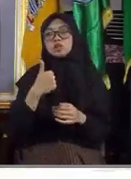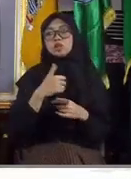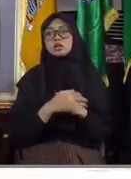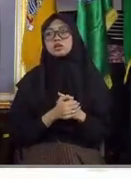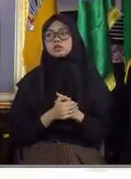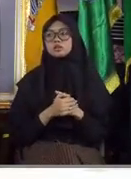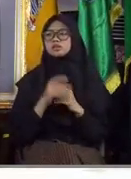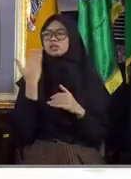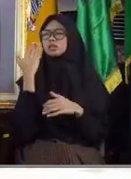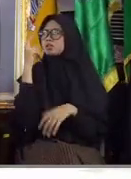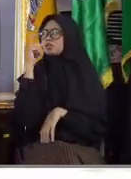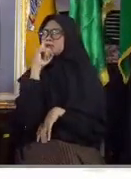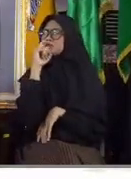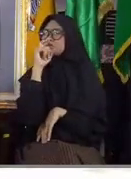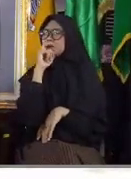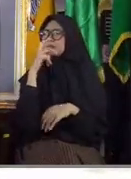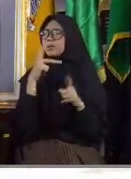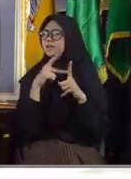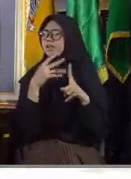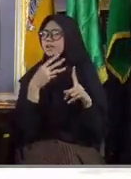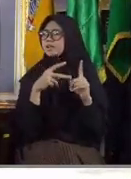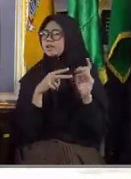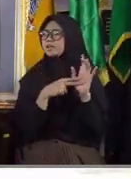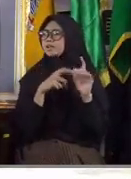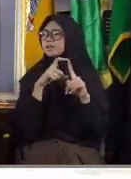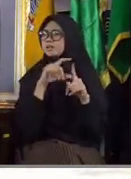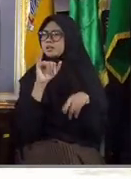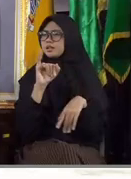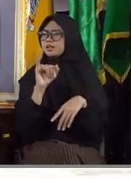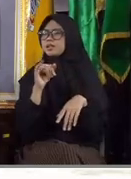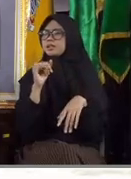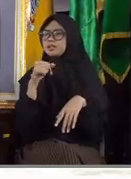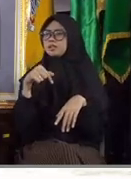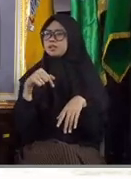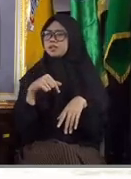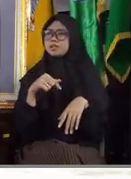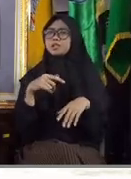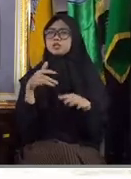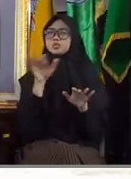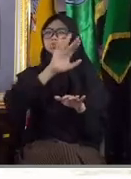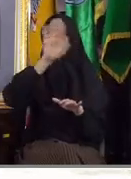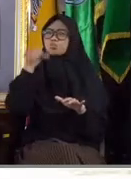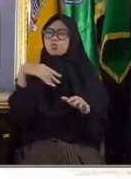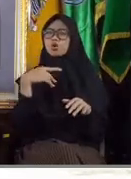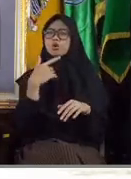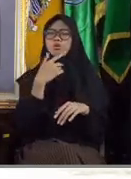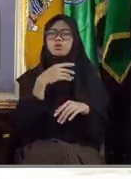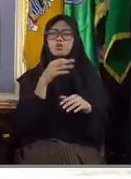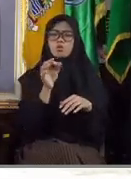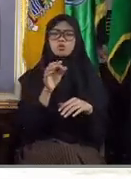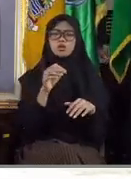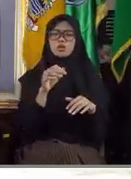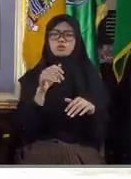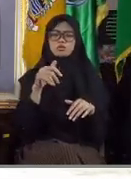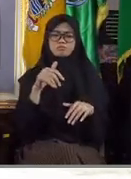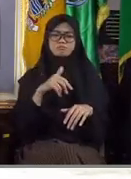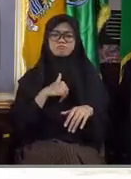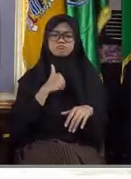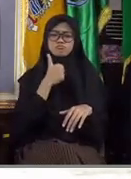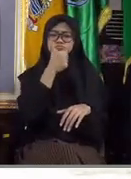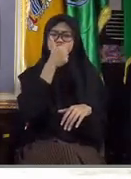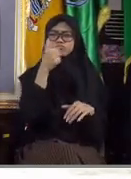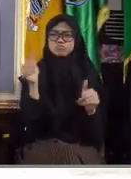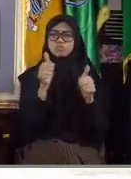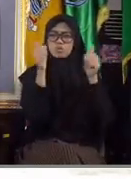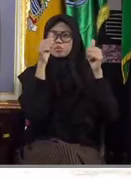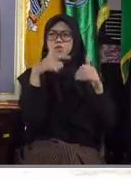gambarnya masih saya ingat nggak mungkin dengan kekuatan sebesar kota saja selesai semua maka harus bareng-bareng gambarnya ngecas sambil Dodok